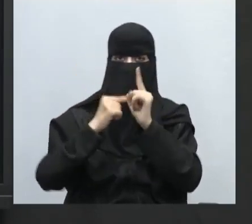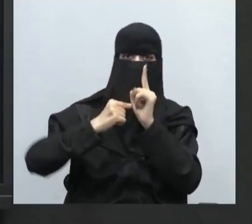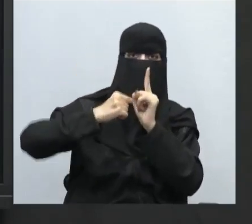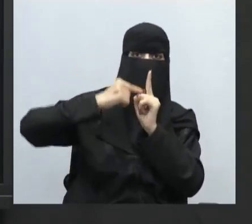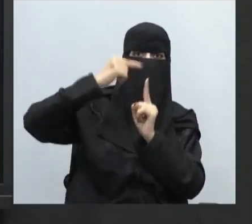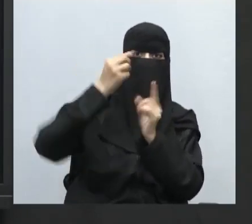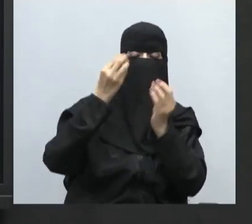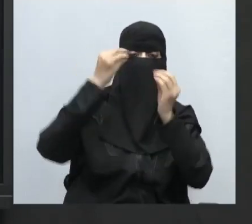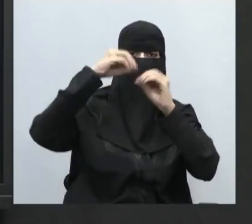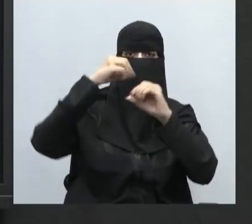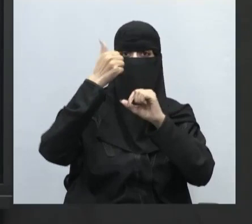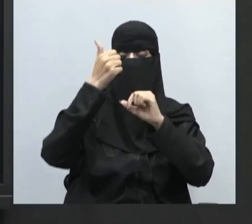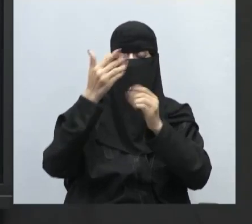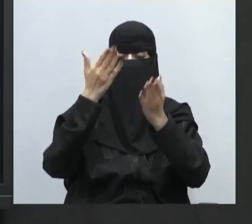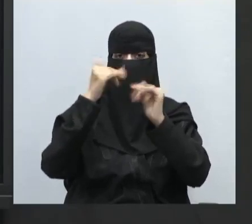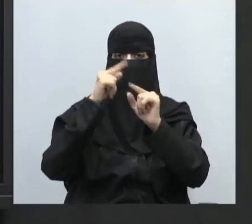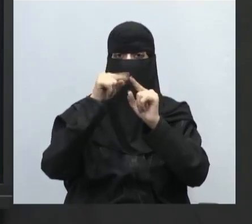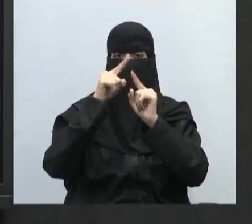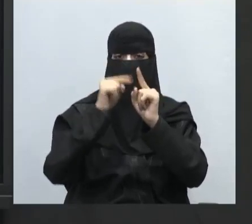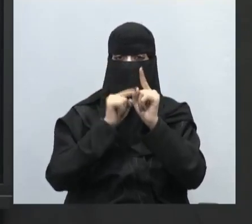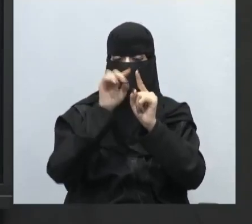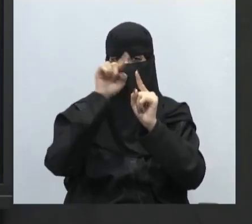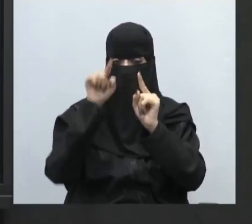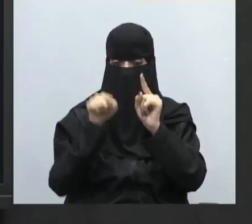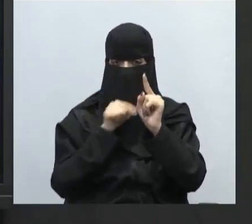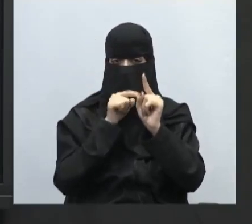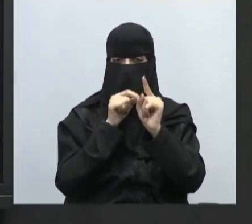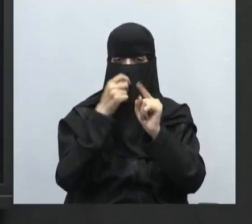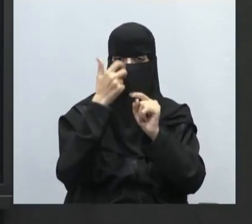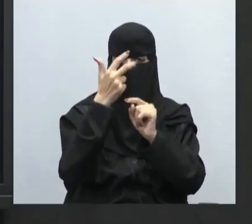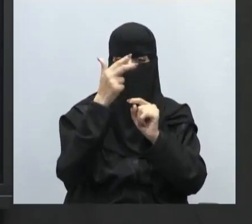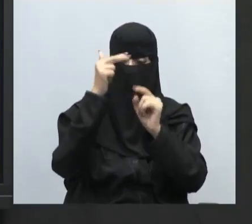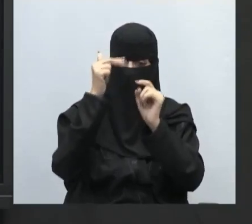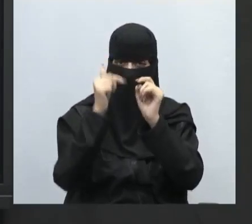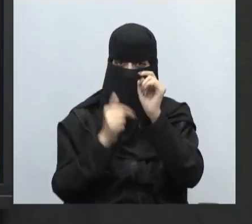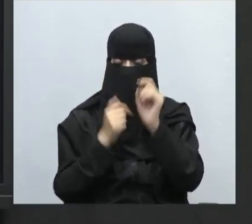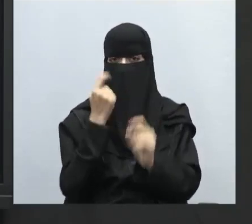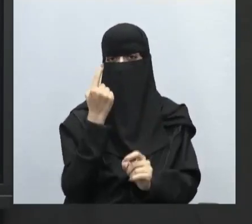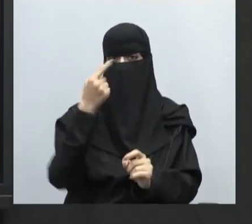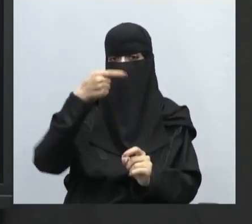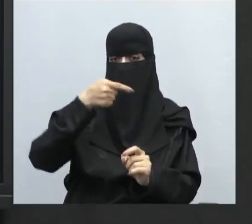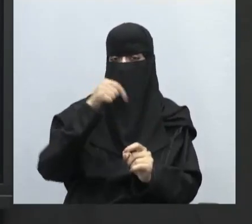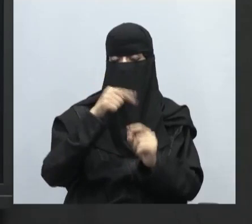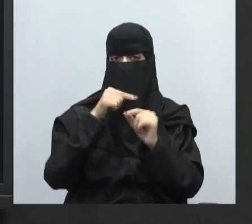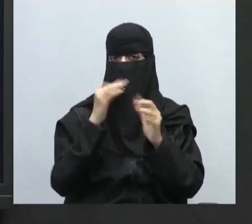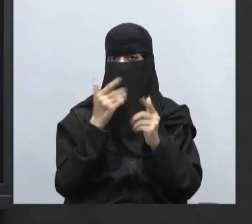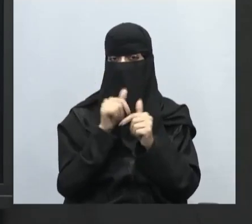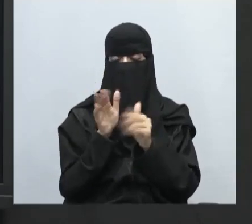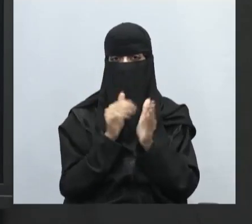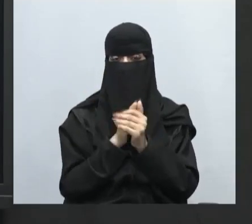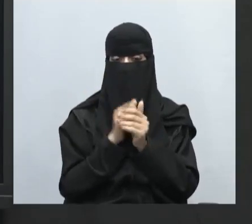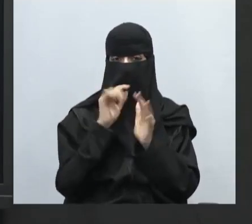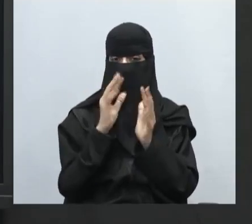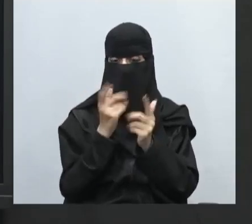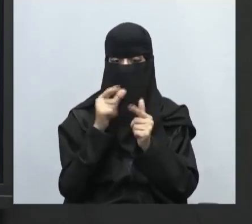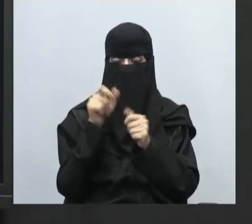ست درجات سيليزيه وعند الساعه التاسعه ليلا انخفضت 10 درجات سيليزيه